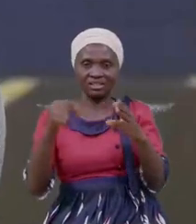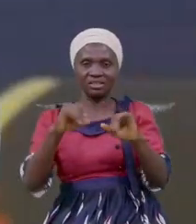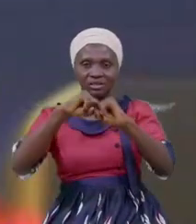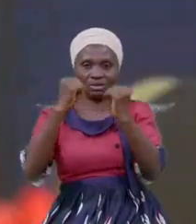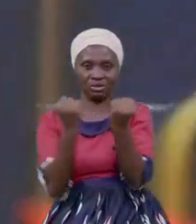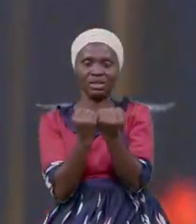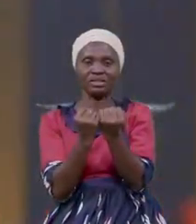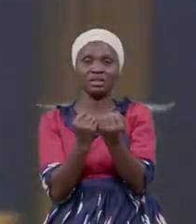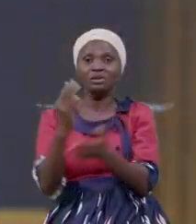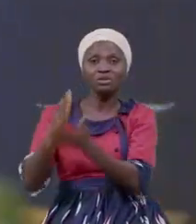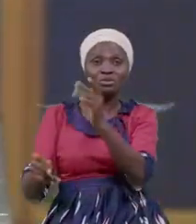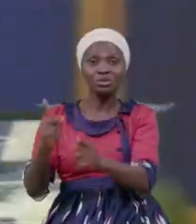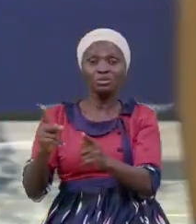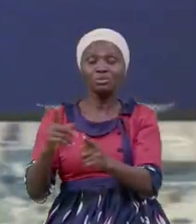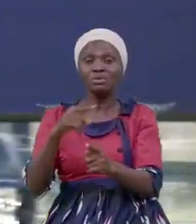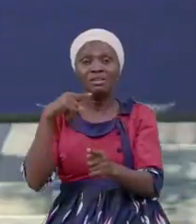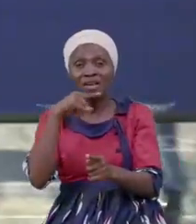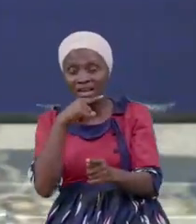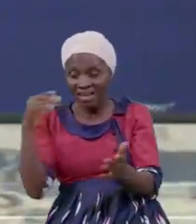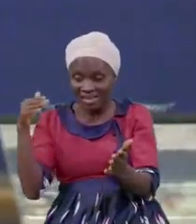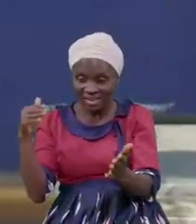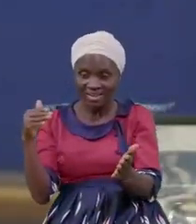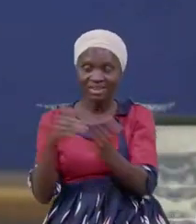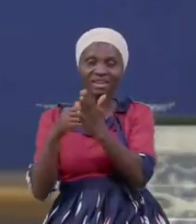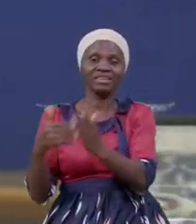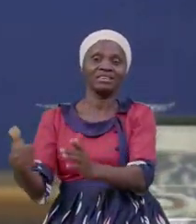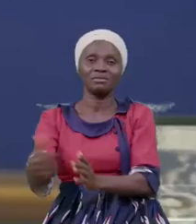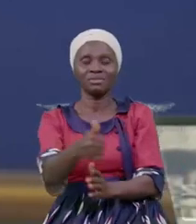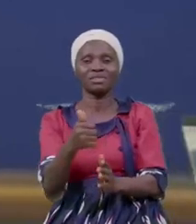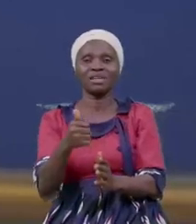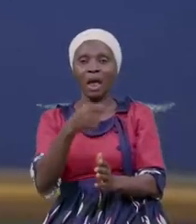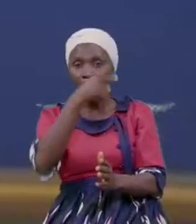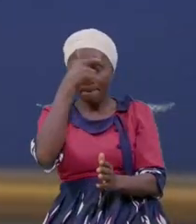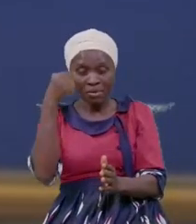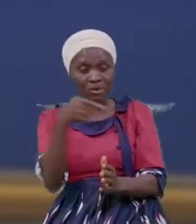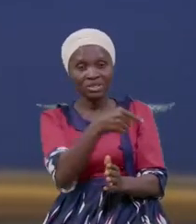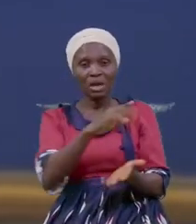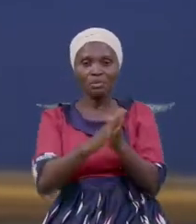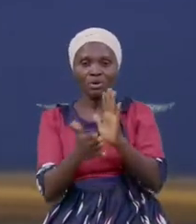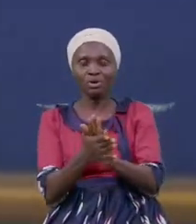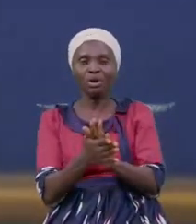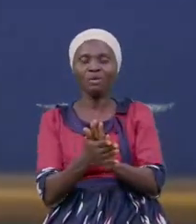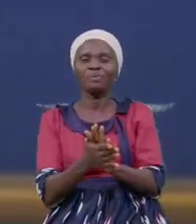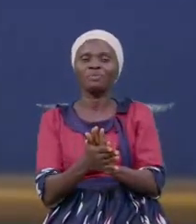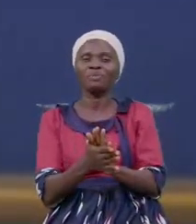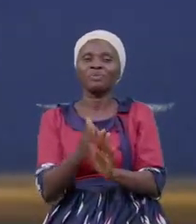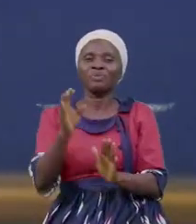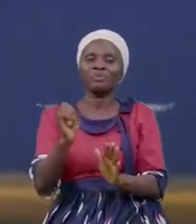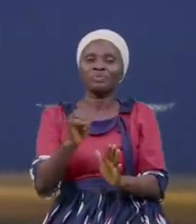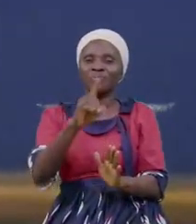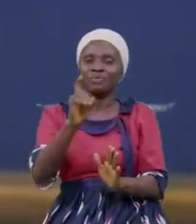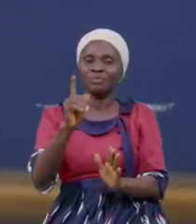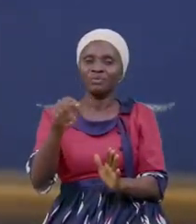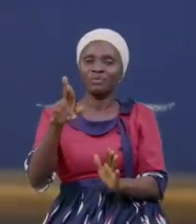contre eux-mêmes parce qu'ils sont maintenant les les expts accusateurs de leur vie je ne